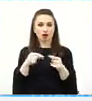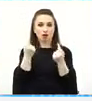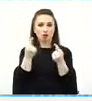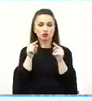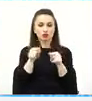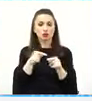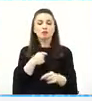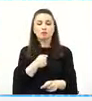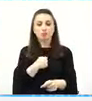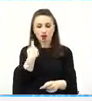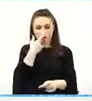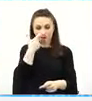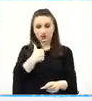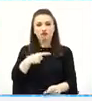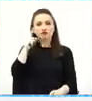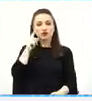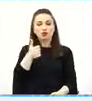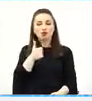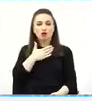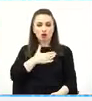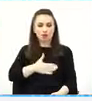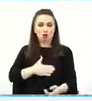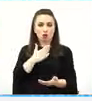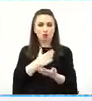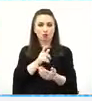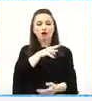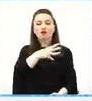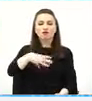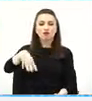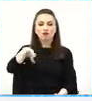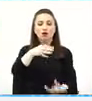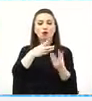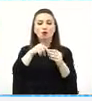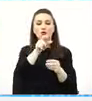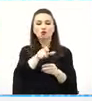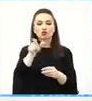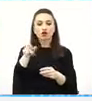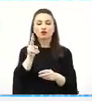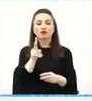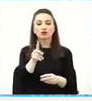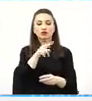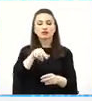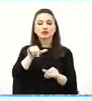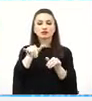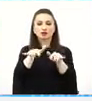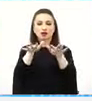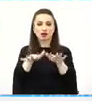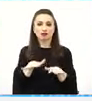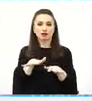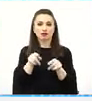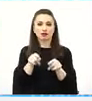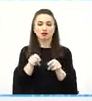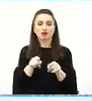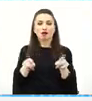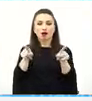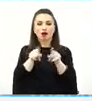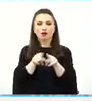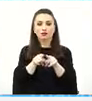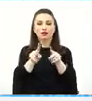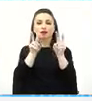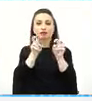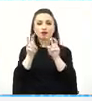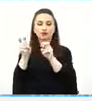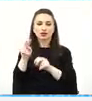და მე პირადად ვიცი, თუ როგორი კმაყოფილია ყველა ის ოჯახი, ყველა ის ადამიანი, სადაც ასეთი